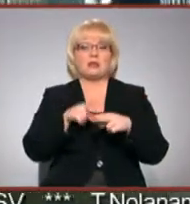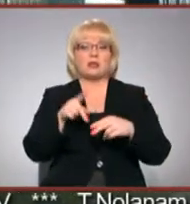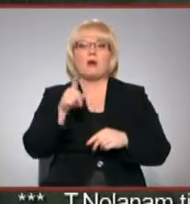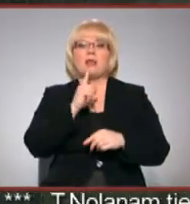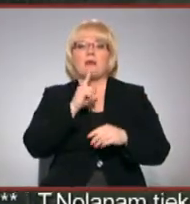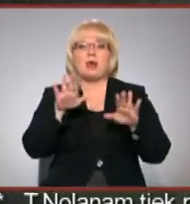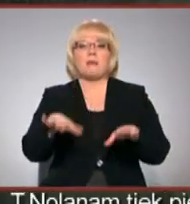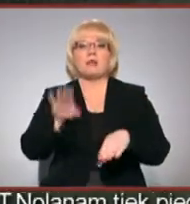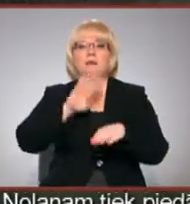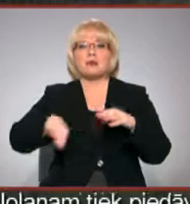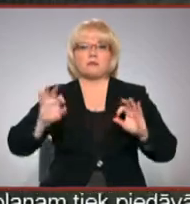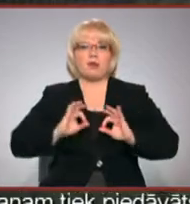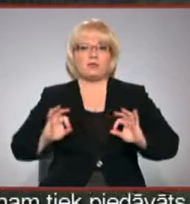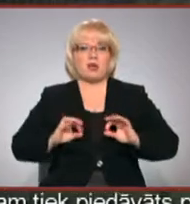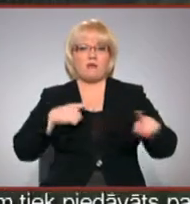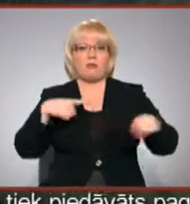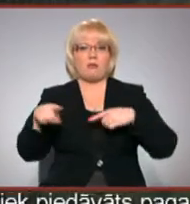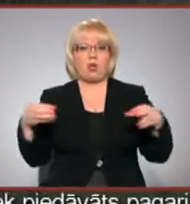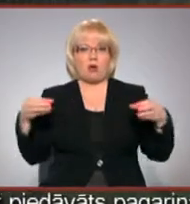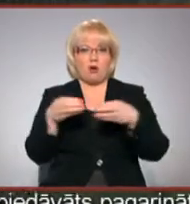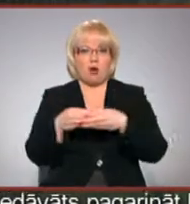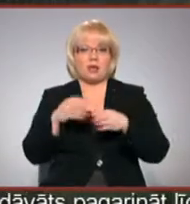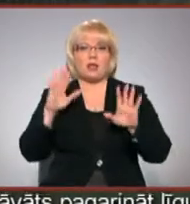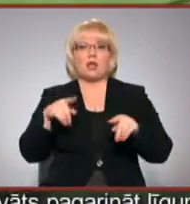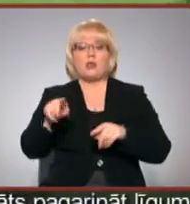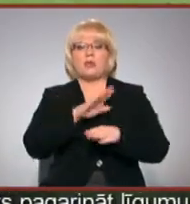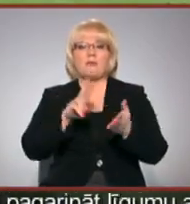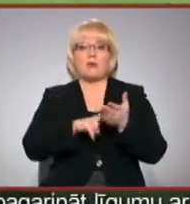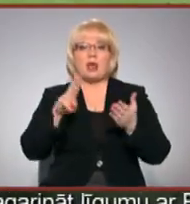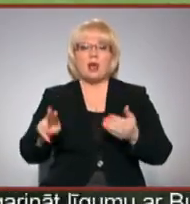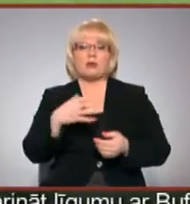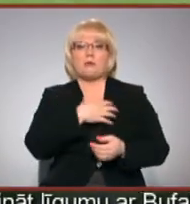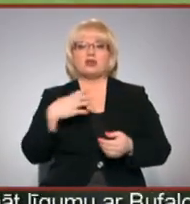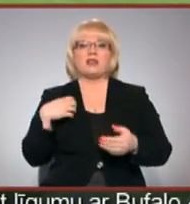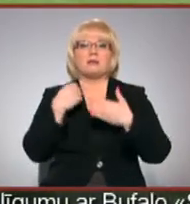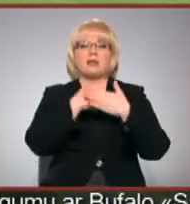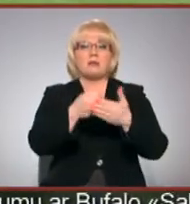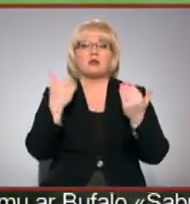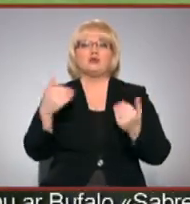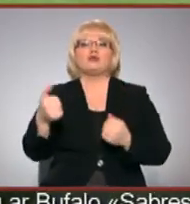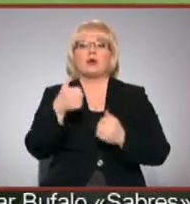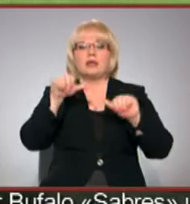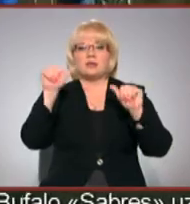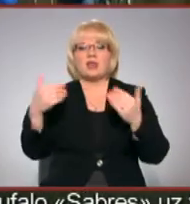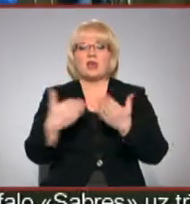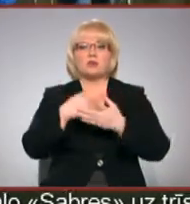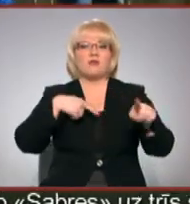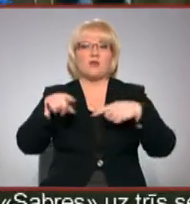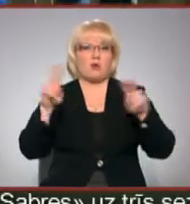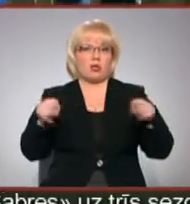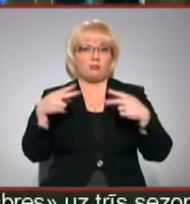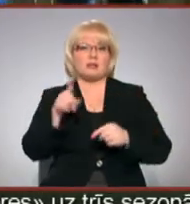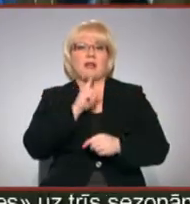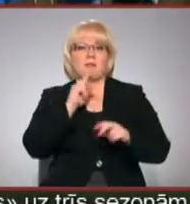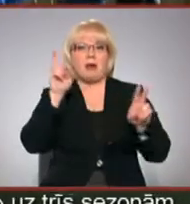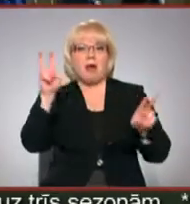Liepāja palika bez profesionālas futbola komandas. Lai to nepieļaut, ar pašvaldības atbalstu šogad tika izveidots jauns futbola klubs